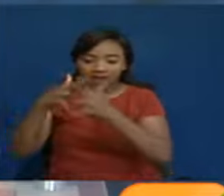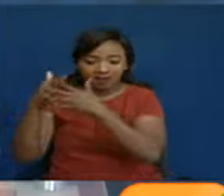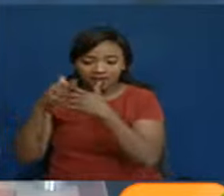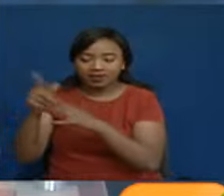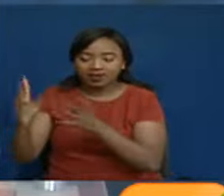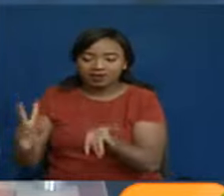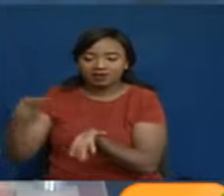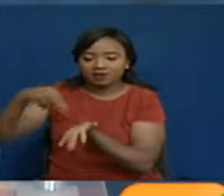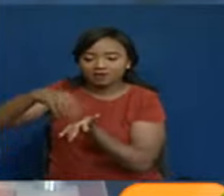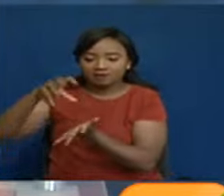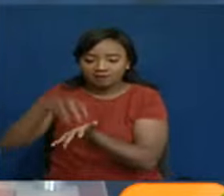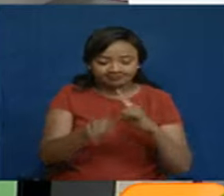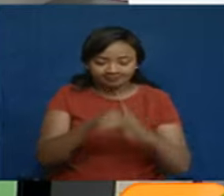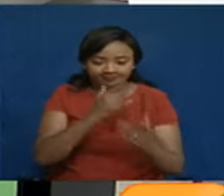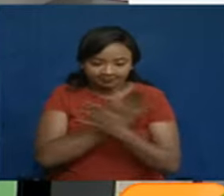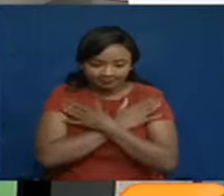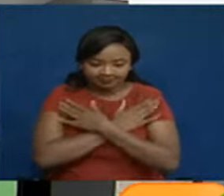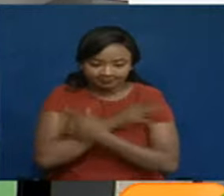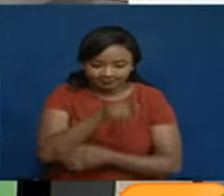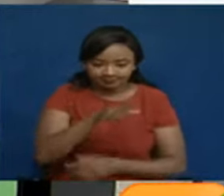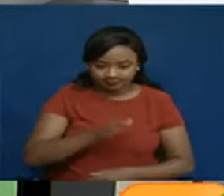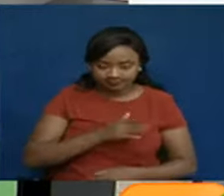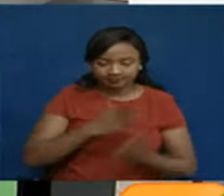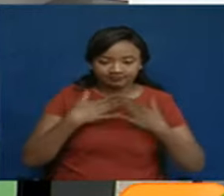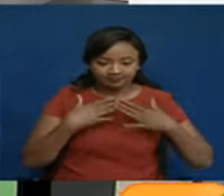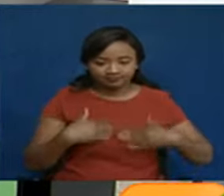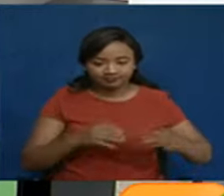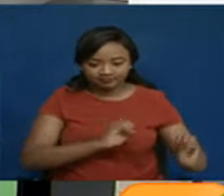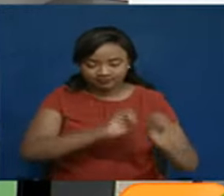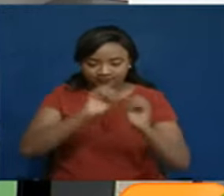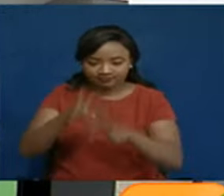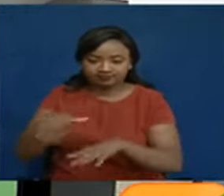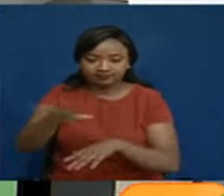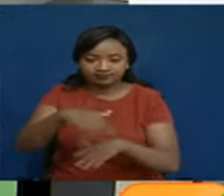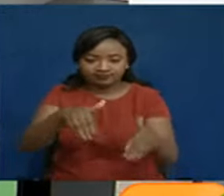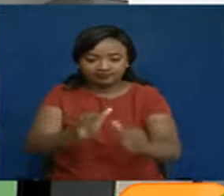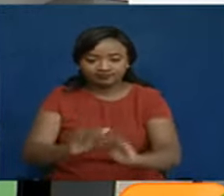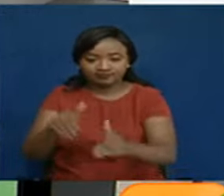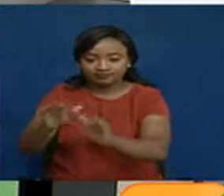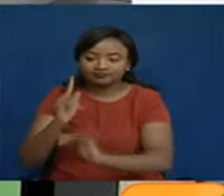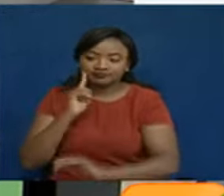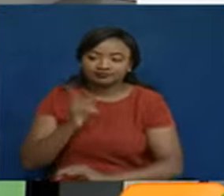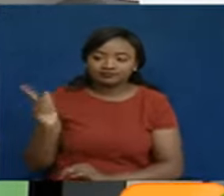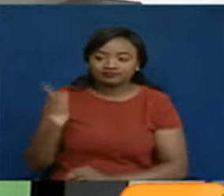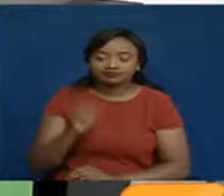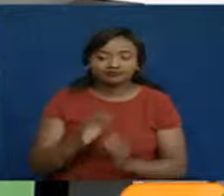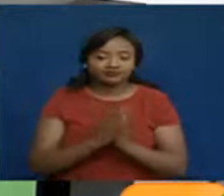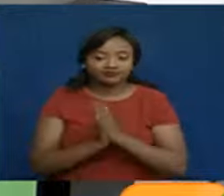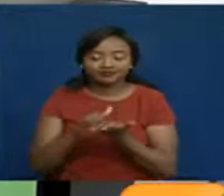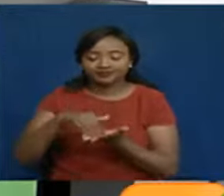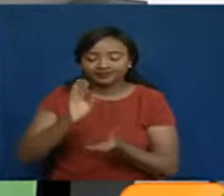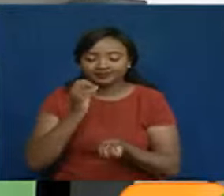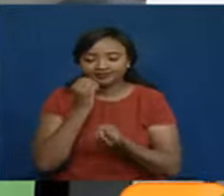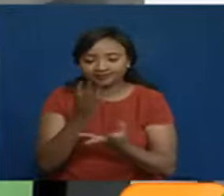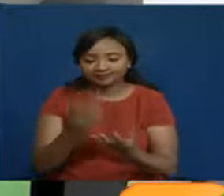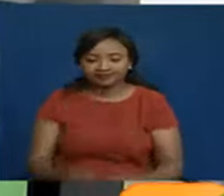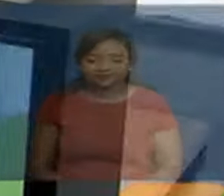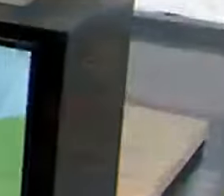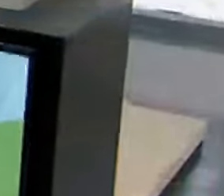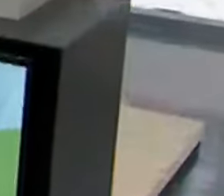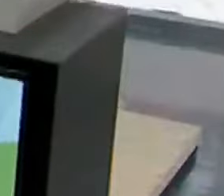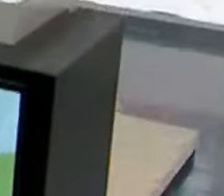la Marekani. Stephen Leto na taarifa mwili wake kwenye makaburi ya Lang'ata. Usiende mbali mtazamaji, tutarejea na taarifa hiyo na nyingine hivi punde.